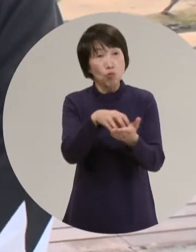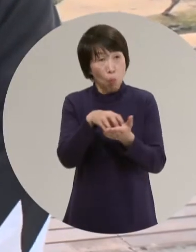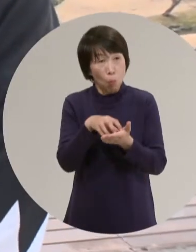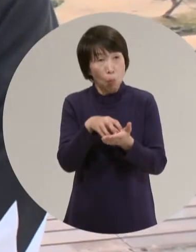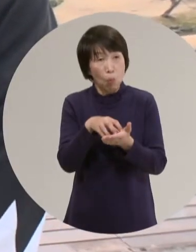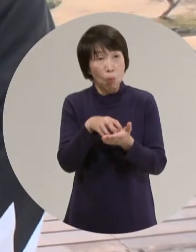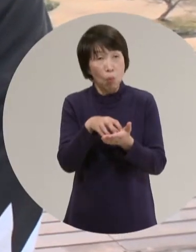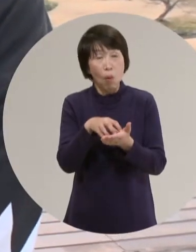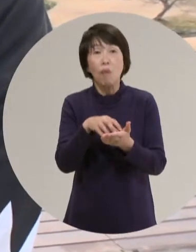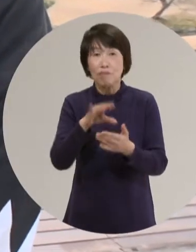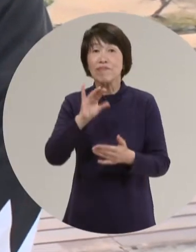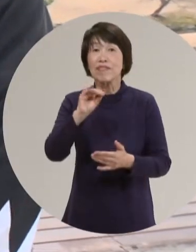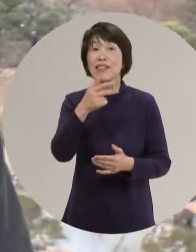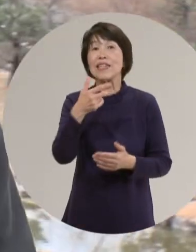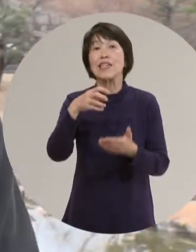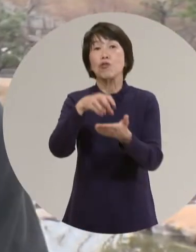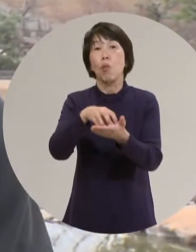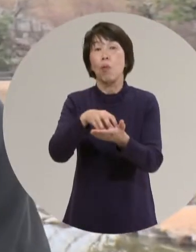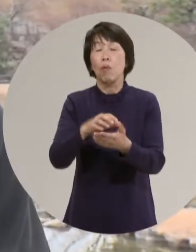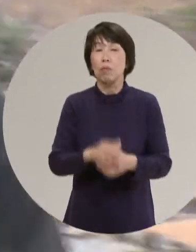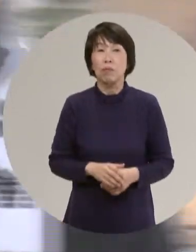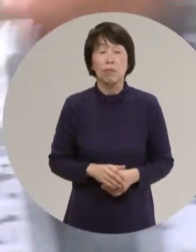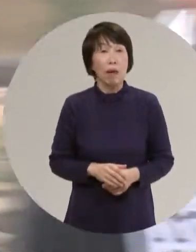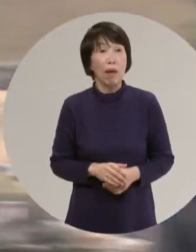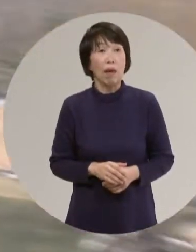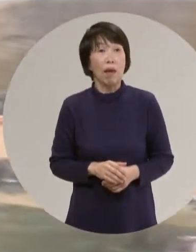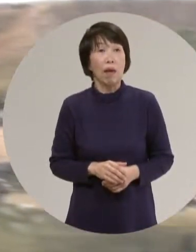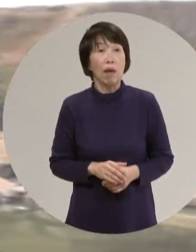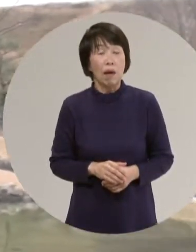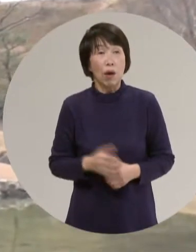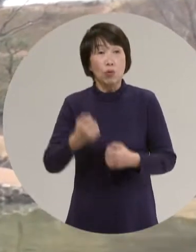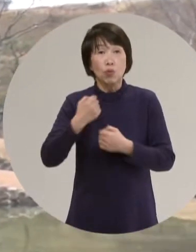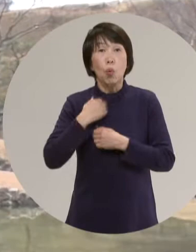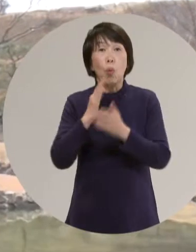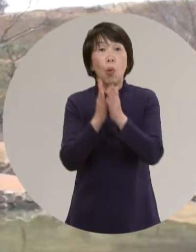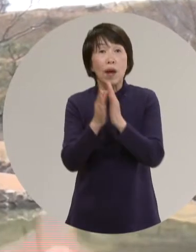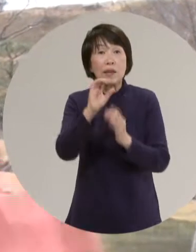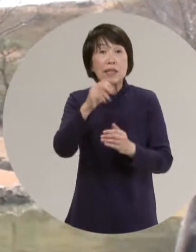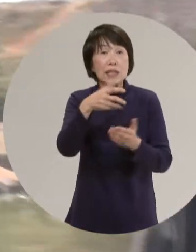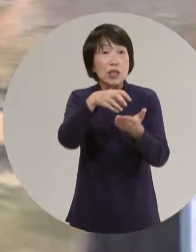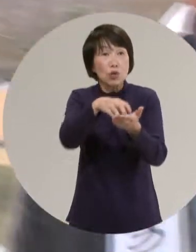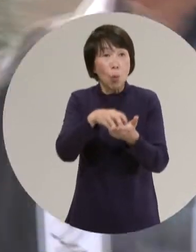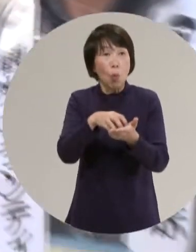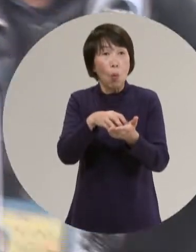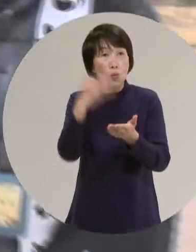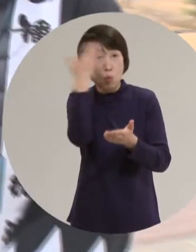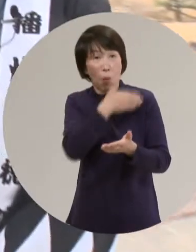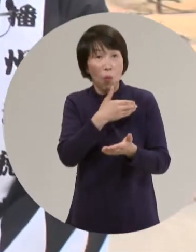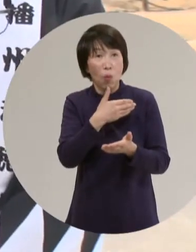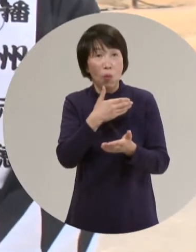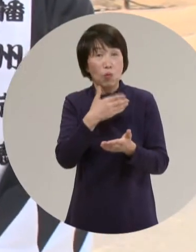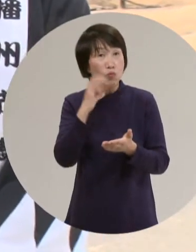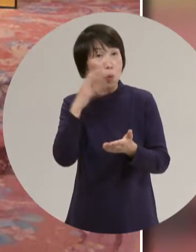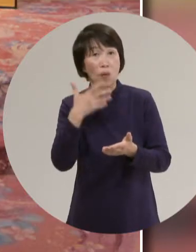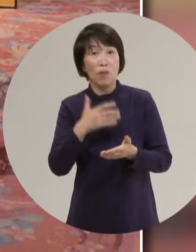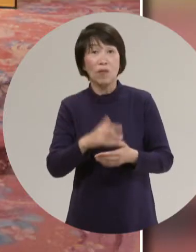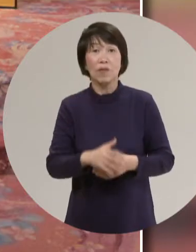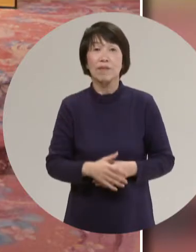ね。 賞、 はい、知事賞といいますか。 兵庫県知事賞ですか。 ま